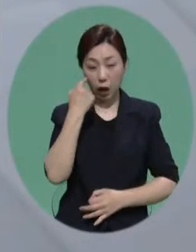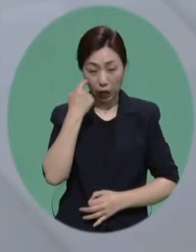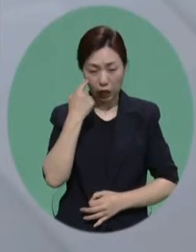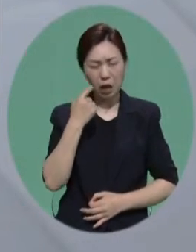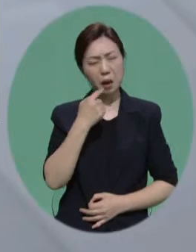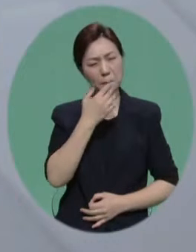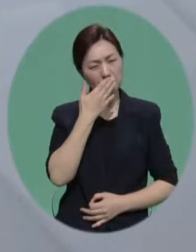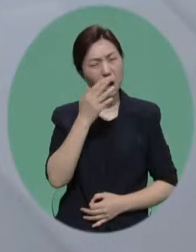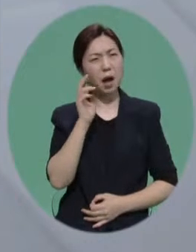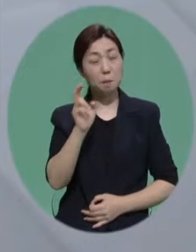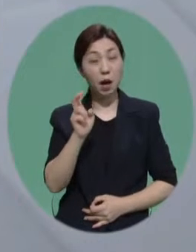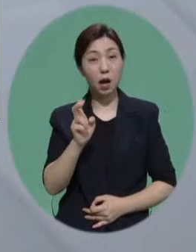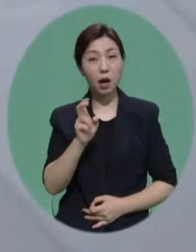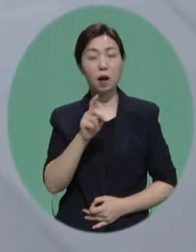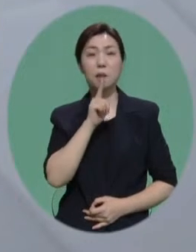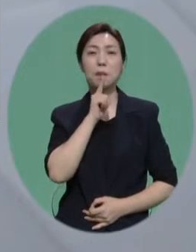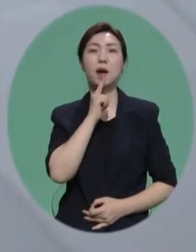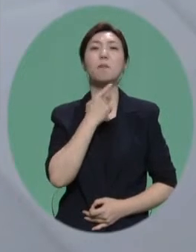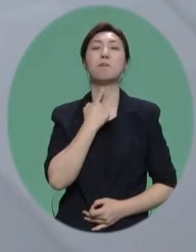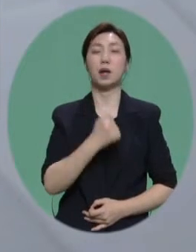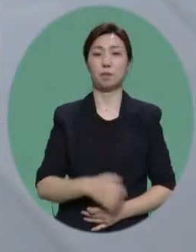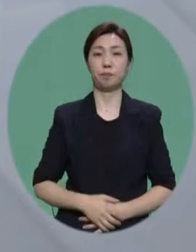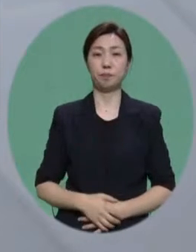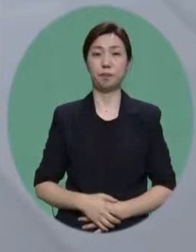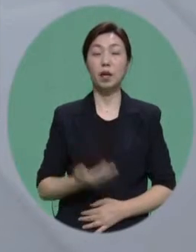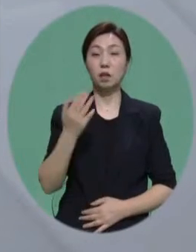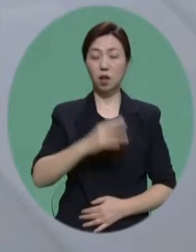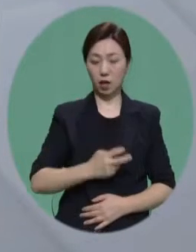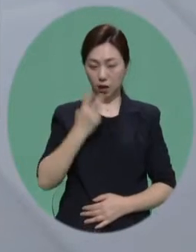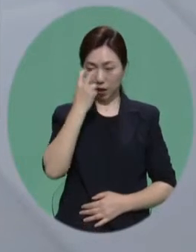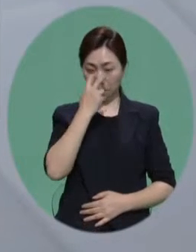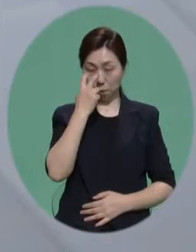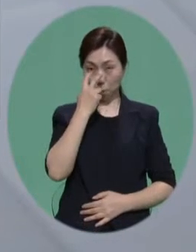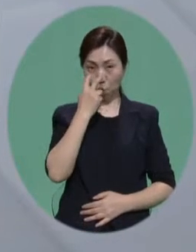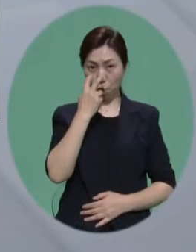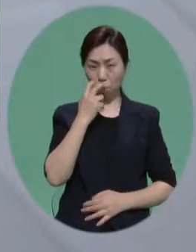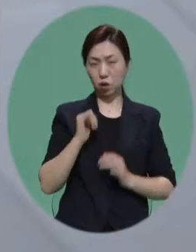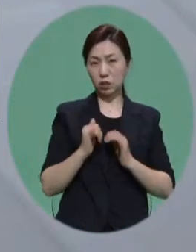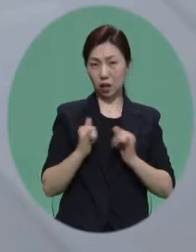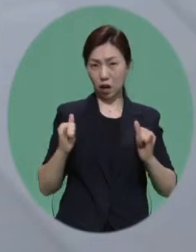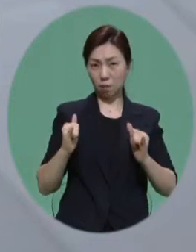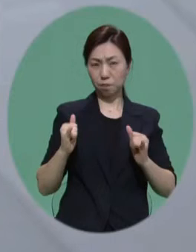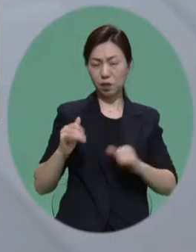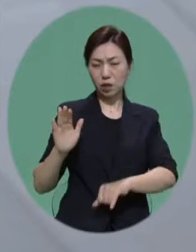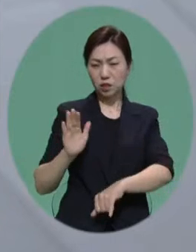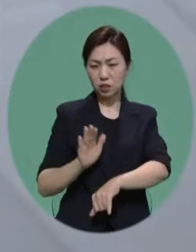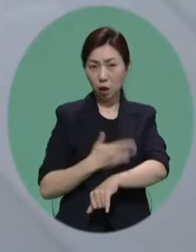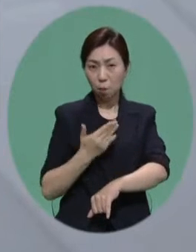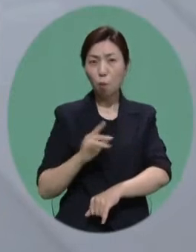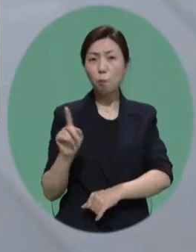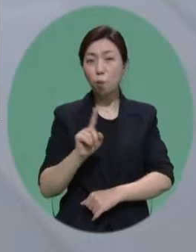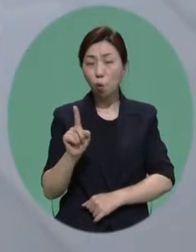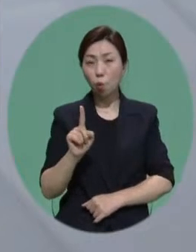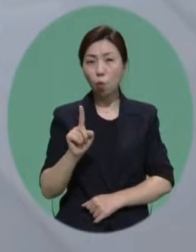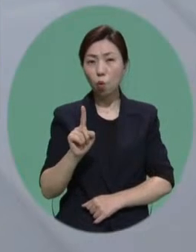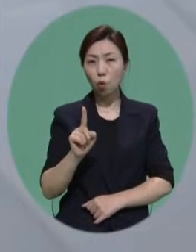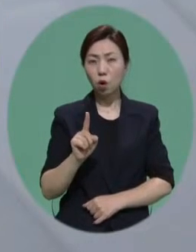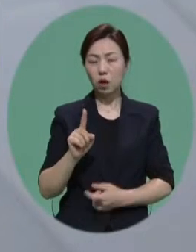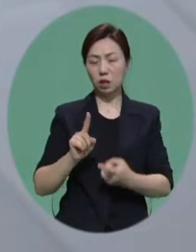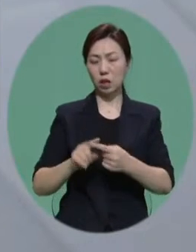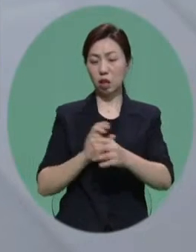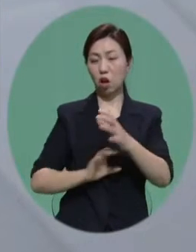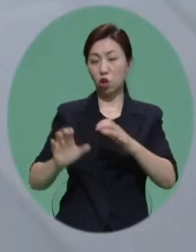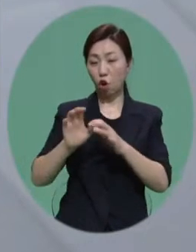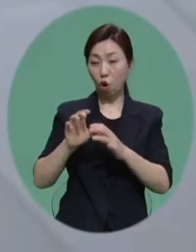얘기를 했던 것이고 그러나 감독관 들이 제대로 하지 못한 것은 어떤 것인지 더 좀 알아봐 달라고